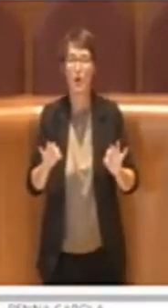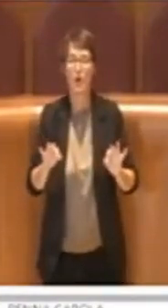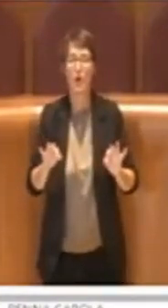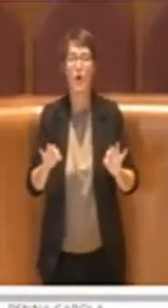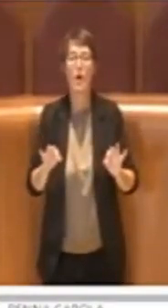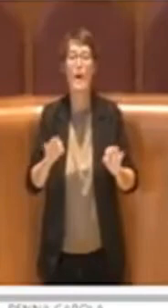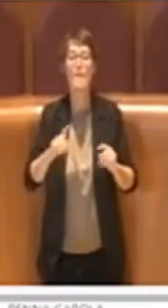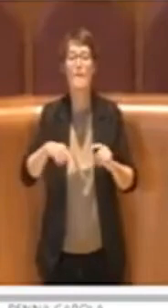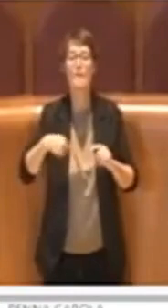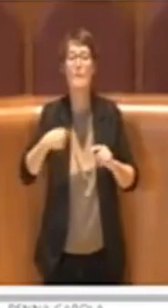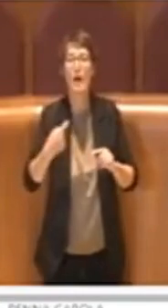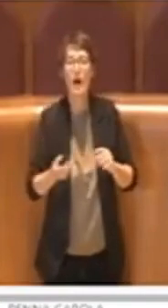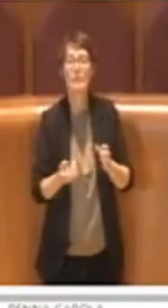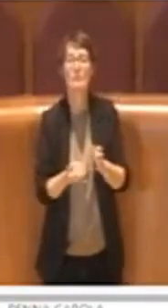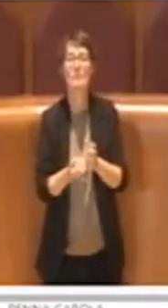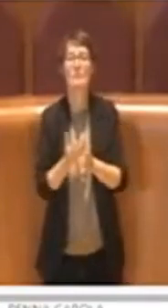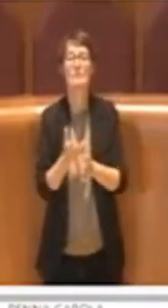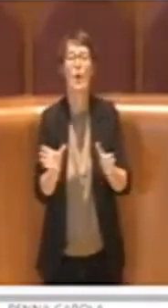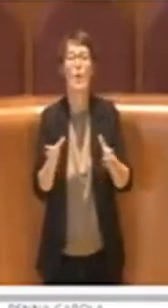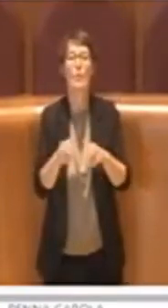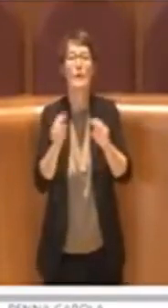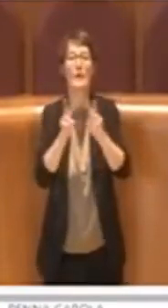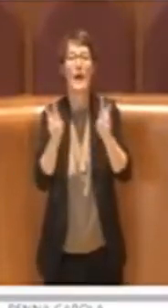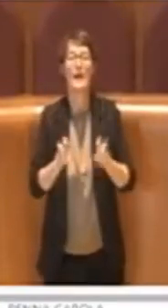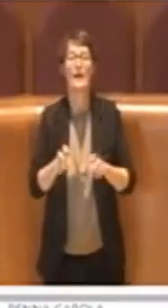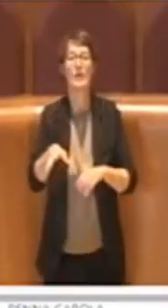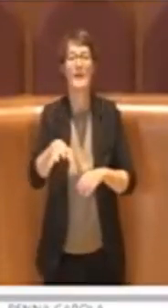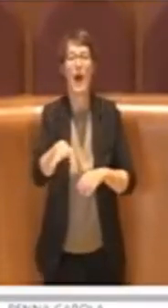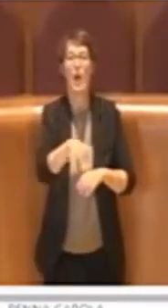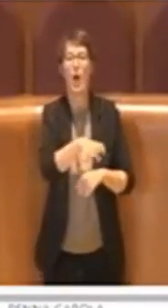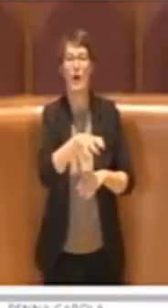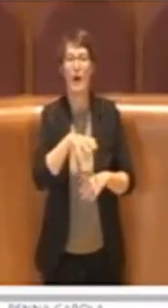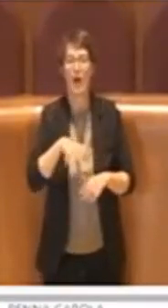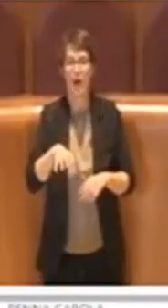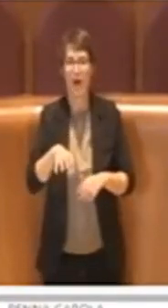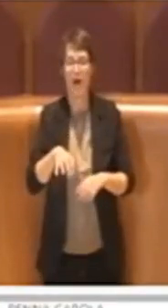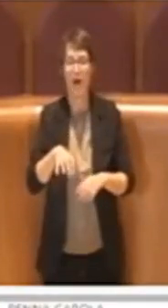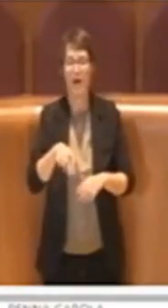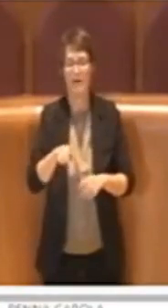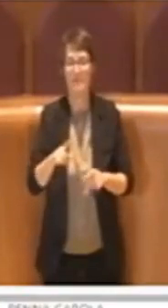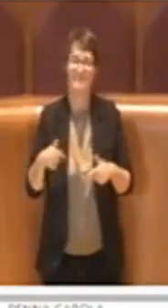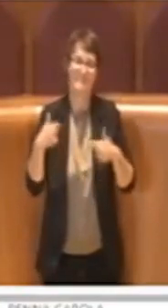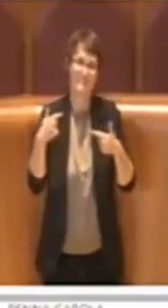creazione di una comunità energetica locale, finalizzata a conseguire benefici